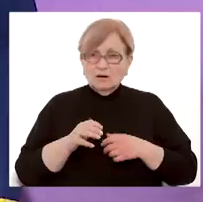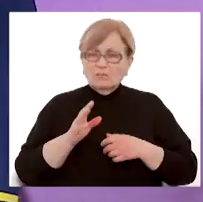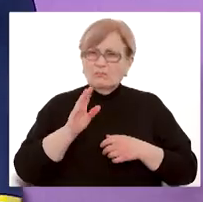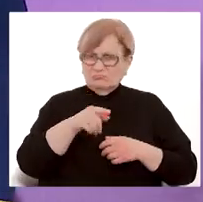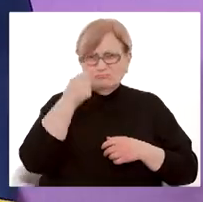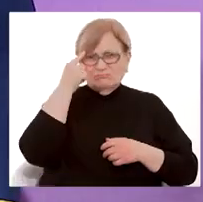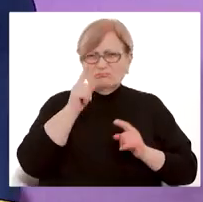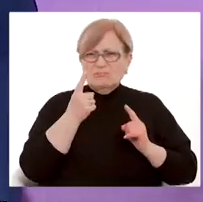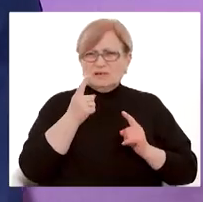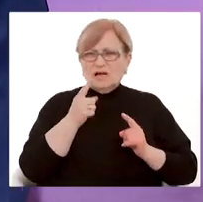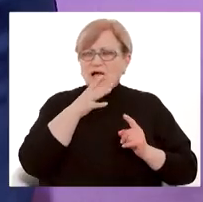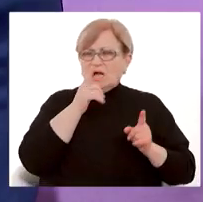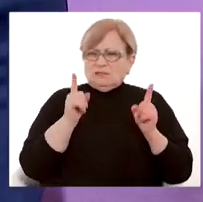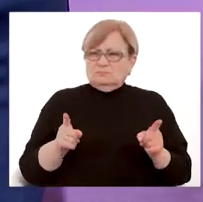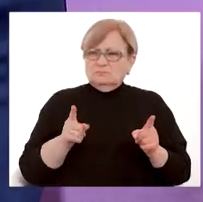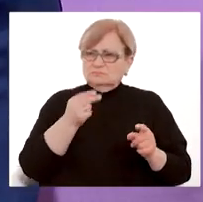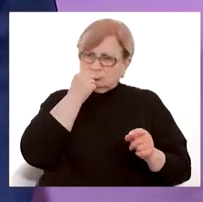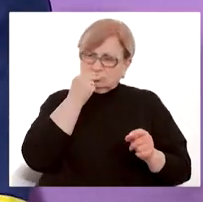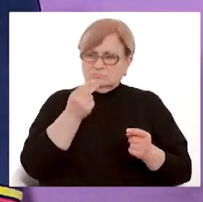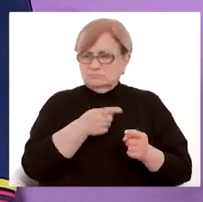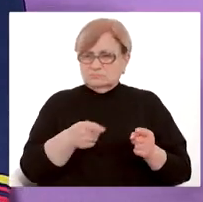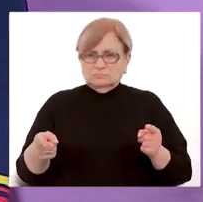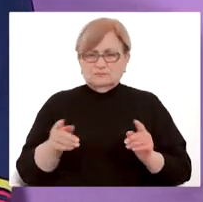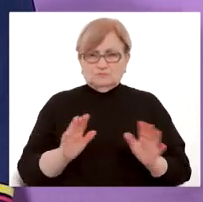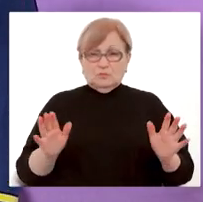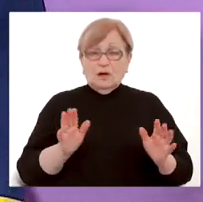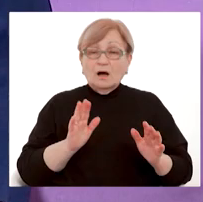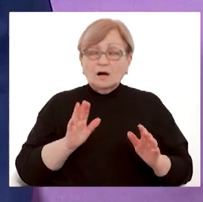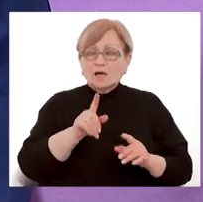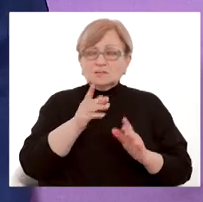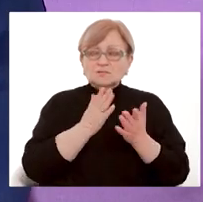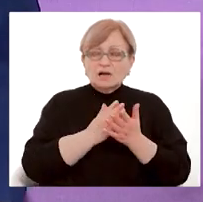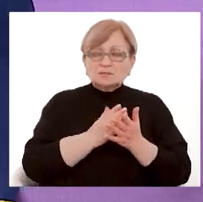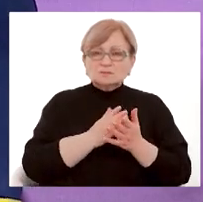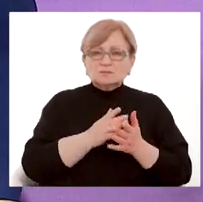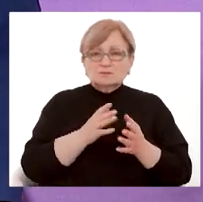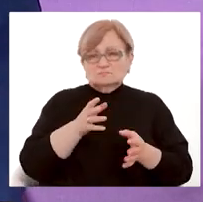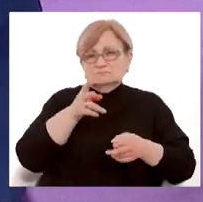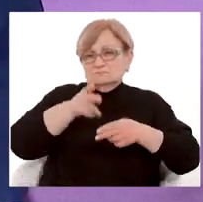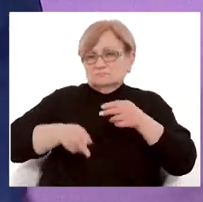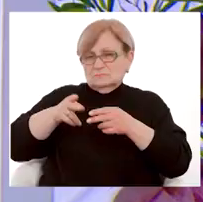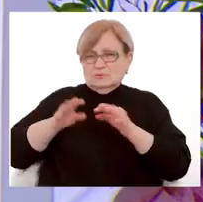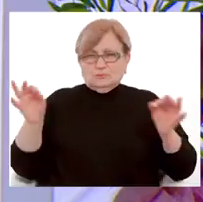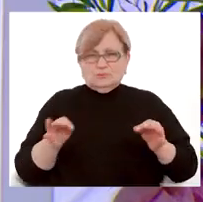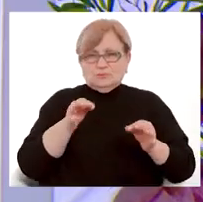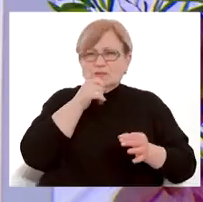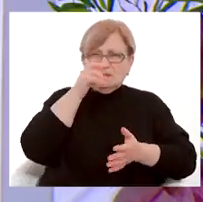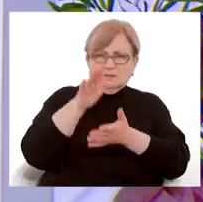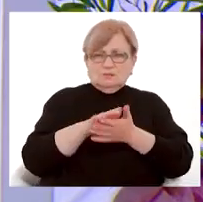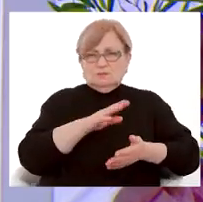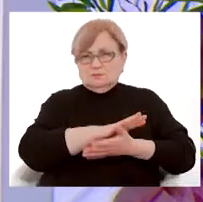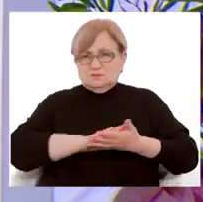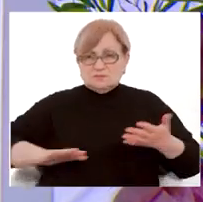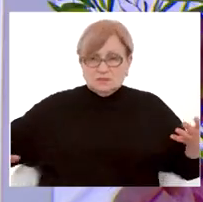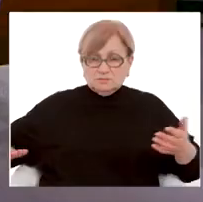აი ესეთი ერთი პერიოდი, ანუ უწყვეტი პროცესი არის, დაბადებიდან, ჩვილობიდან რაღაცა მთელი ცხოვრების მანძილზე.